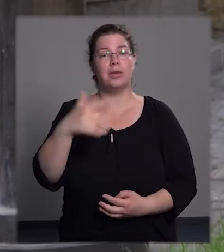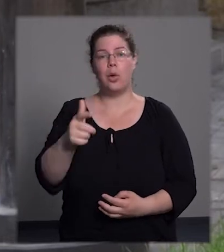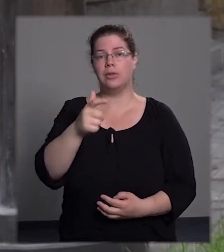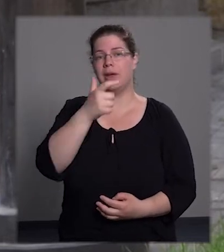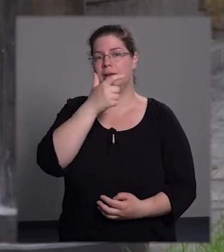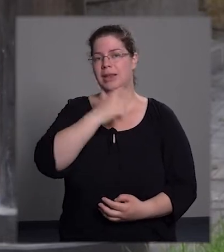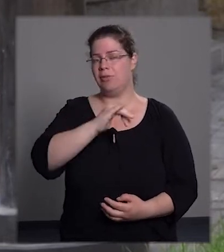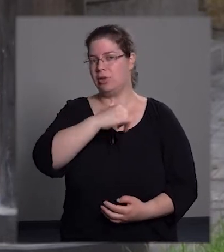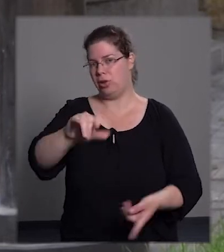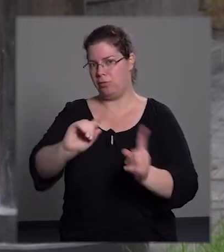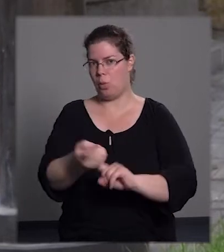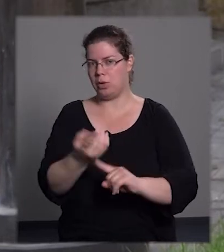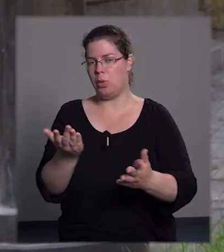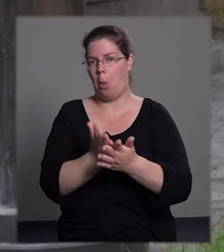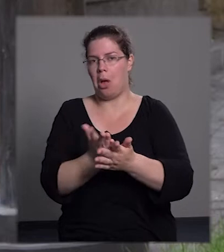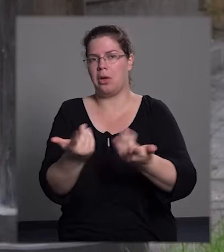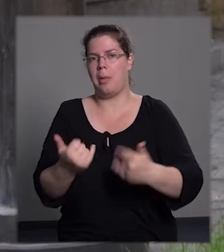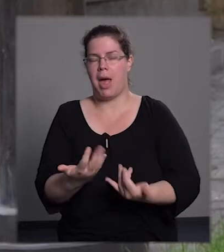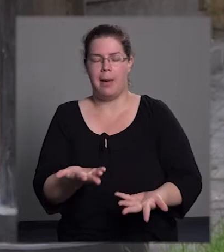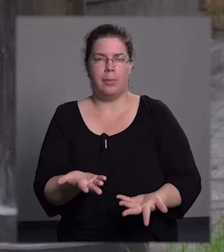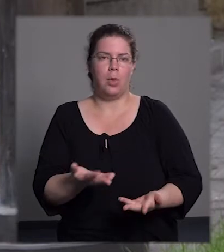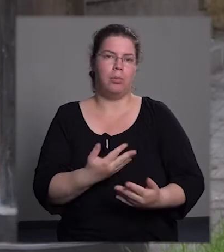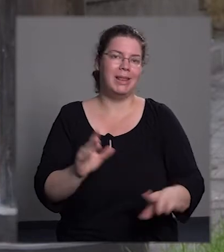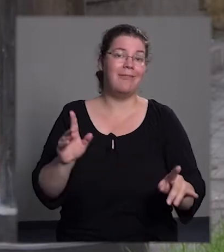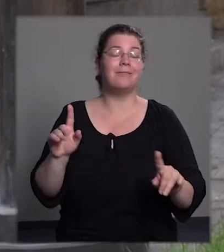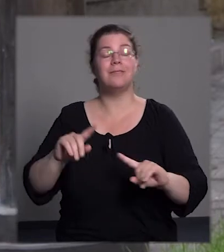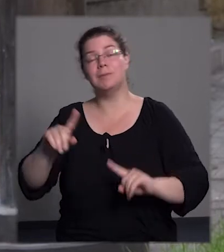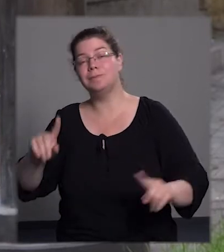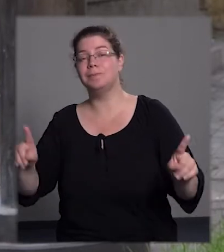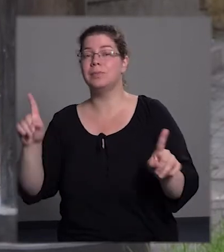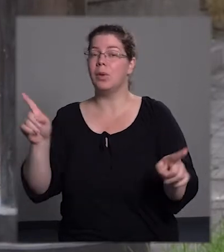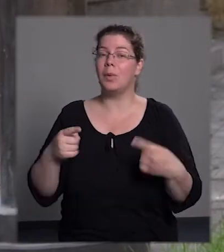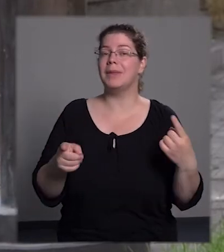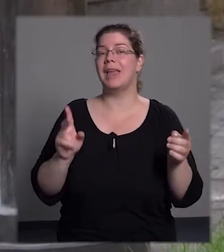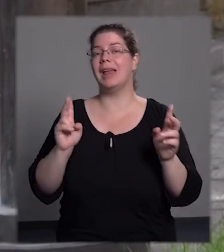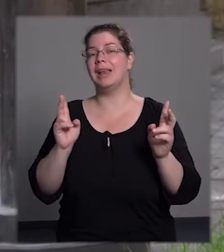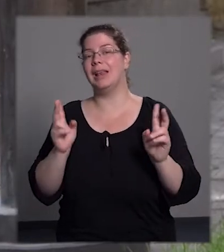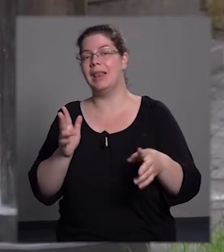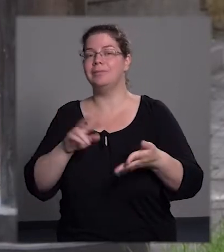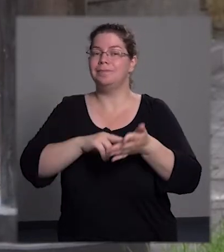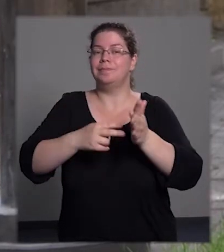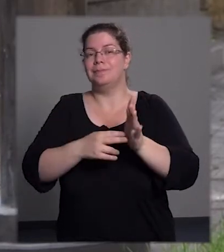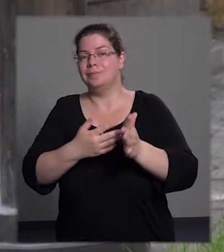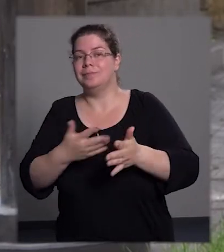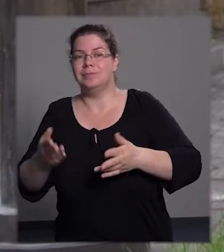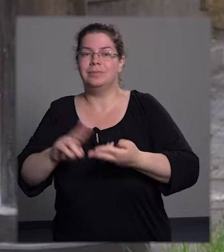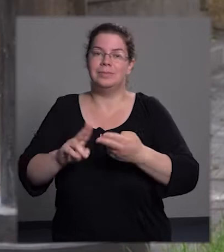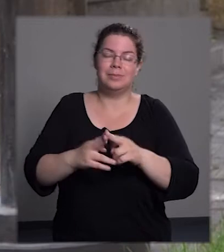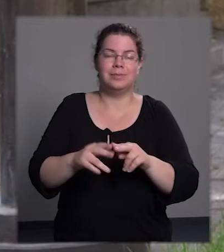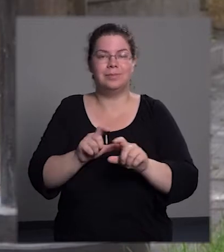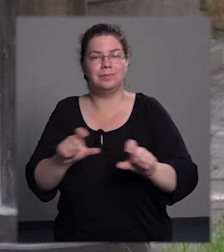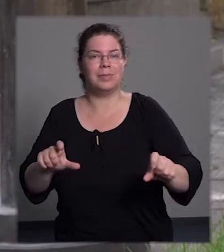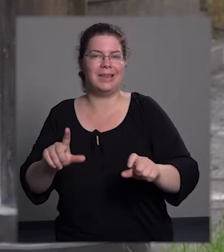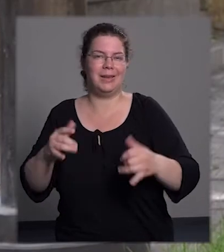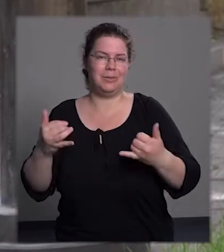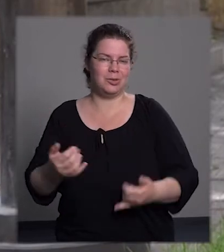évforduló alkalmából itt mindenféle koncerteket lehet majd tartani az ünnepség keretében, de hát ez úgy néz